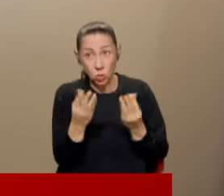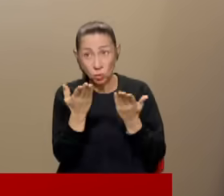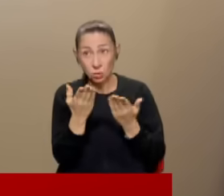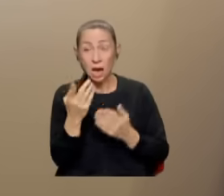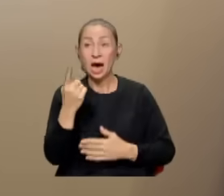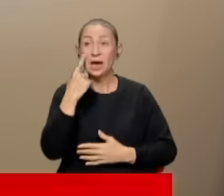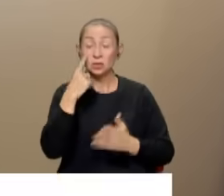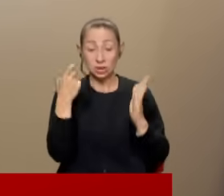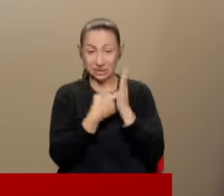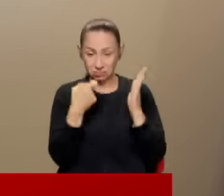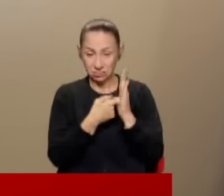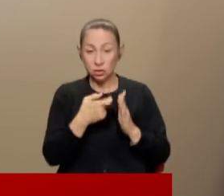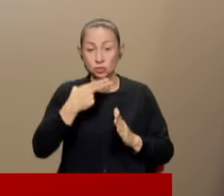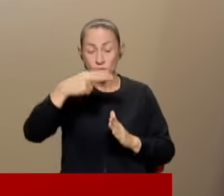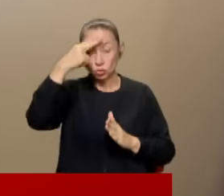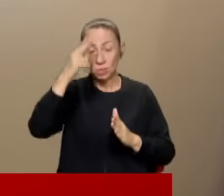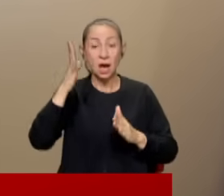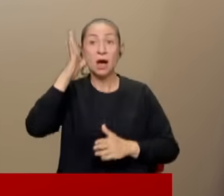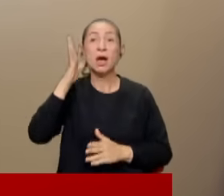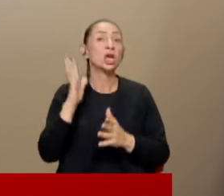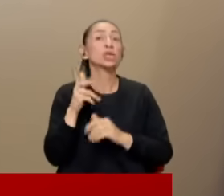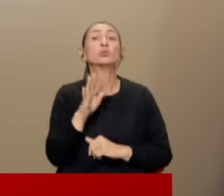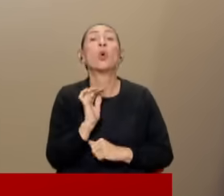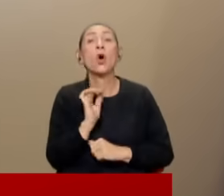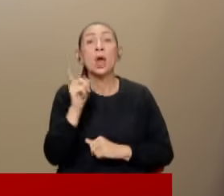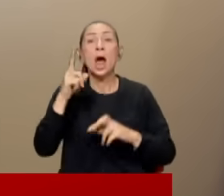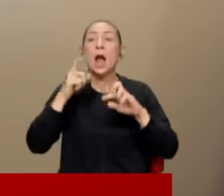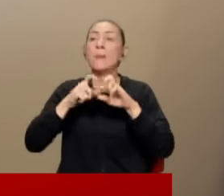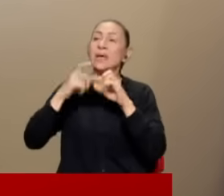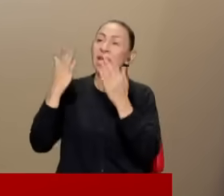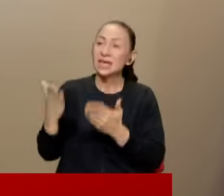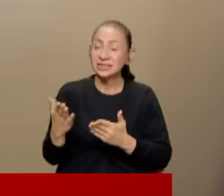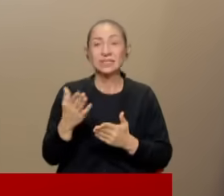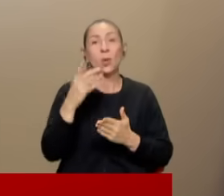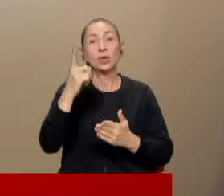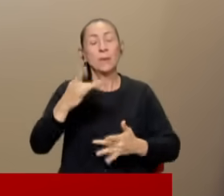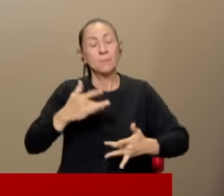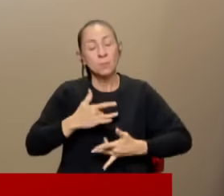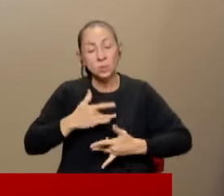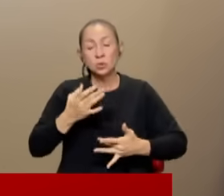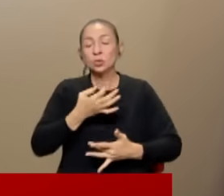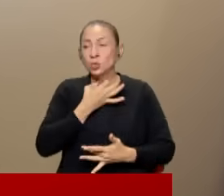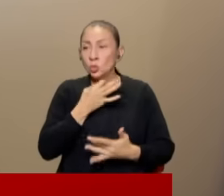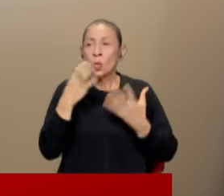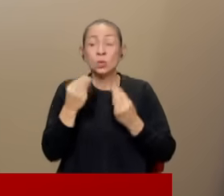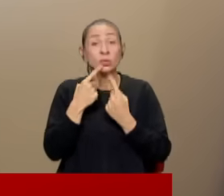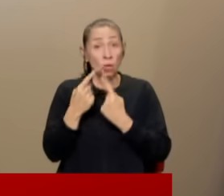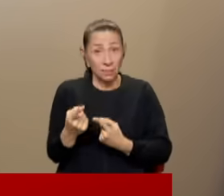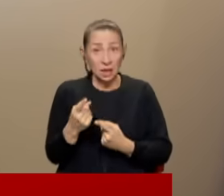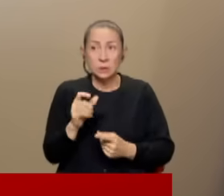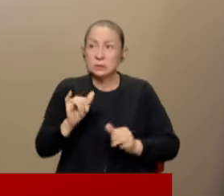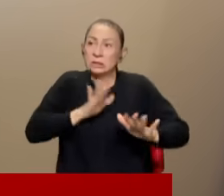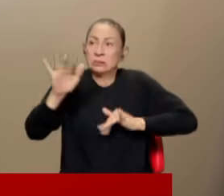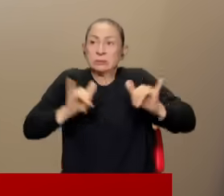Atatürk'ün ismi Cuma hutbesinde geçmiyor ona rahmet dilemekten ona minnetimiz şükranım ifade etmekten